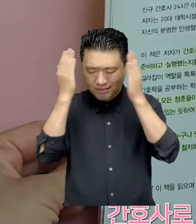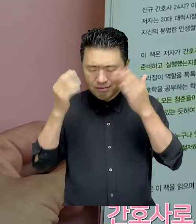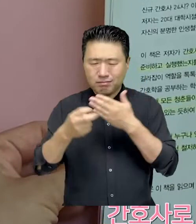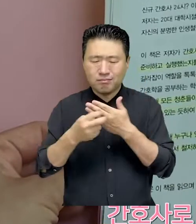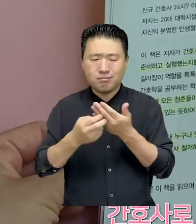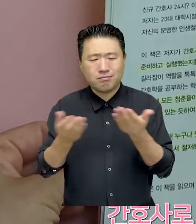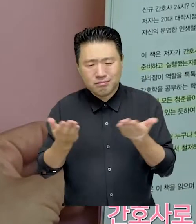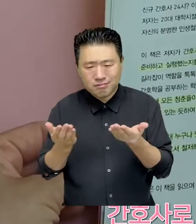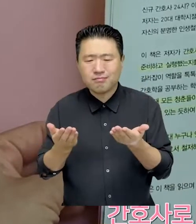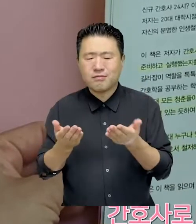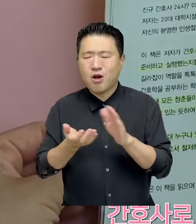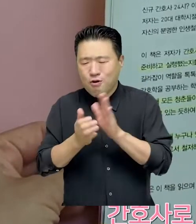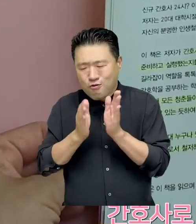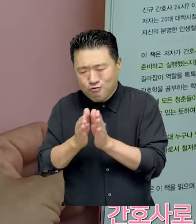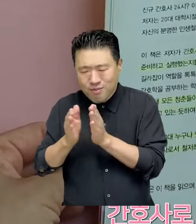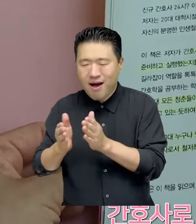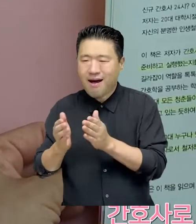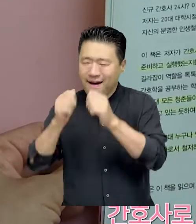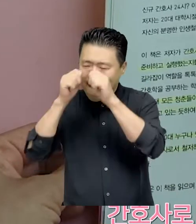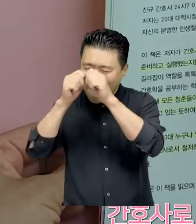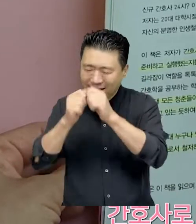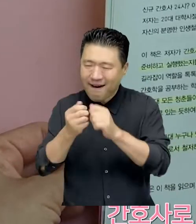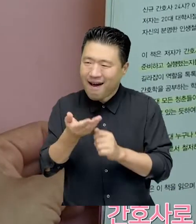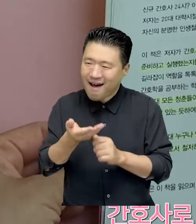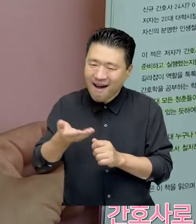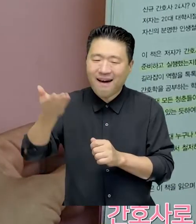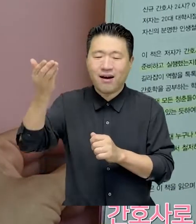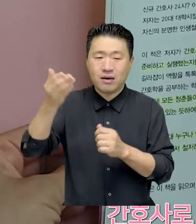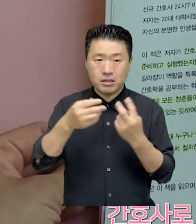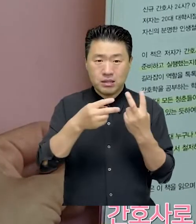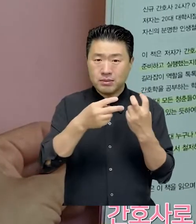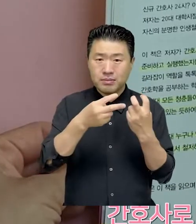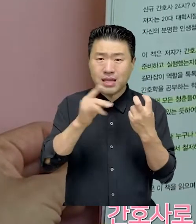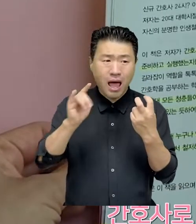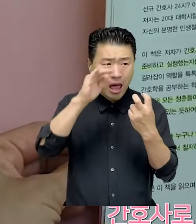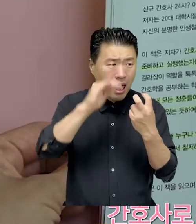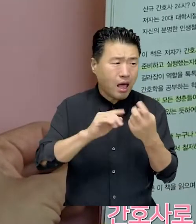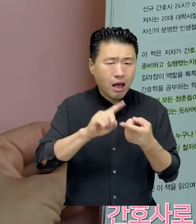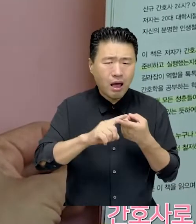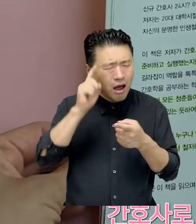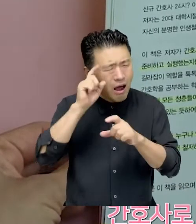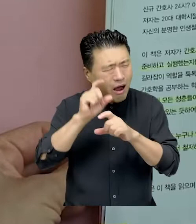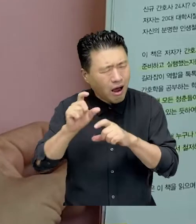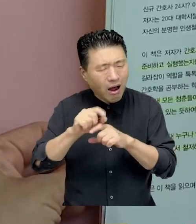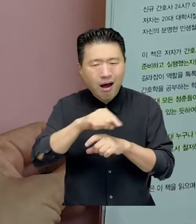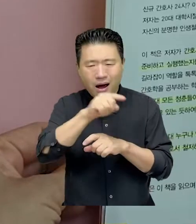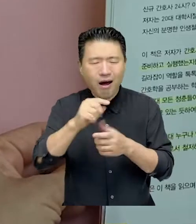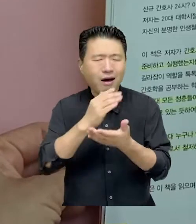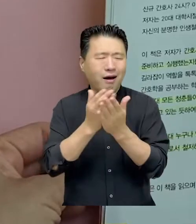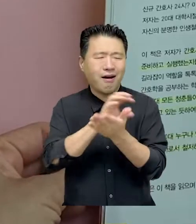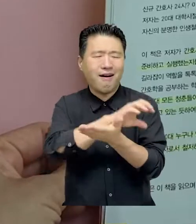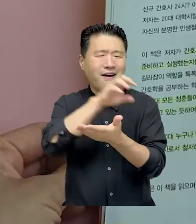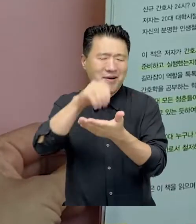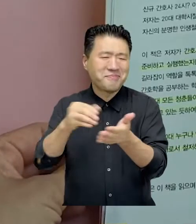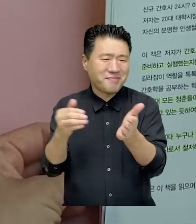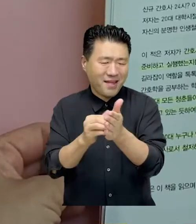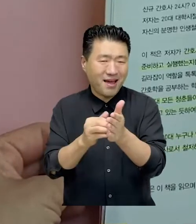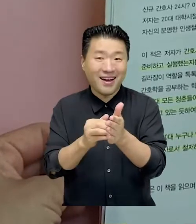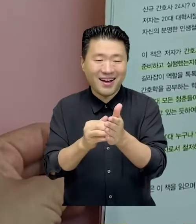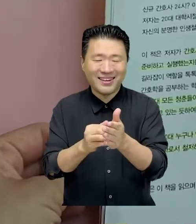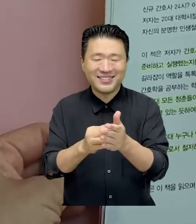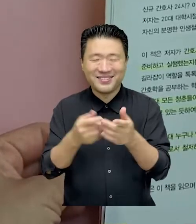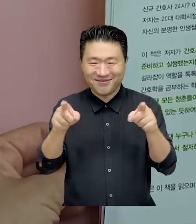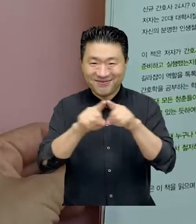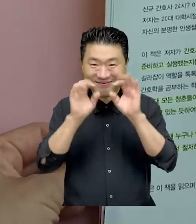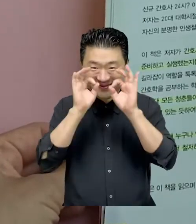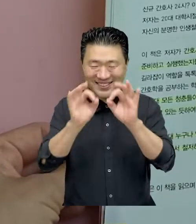간호사로 준비하고 성장해 나간 구체적인 내용이랑 20대 누구나 있을 법한 삶의 고민들을 담아 보았는데요.